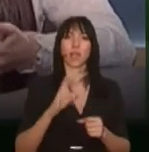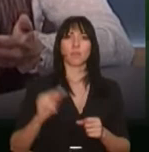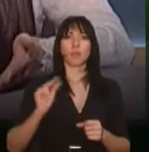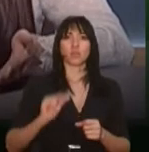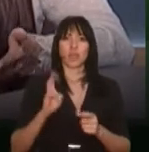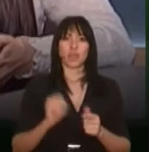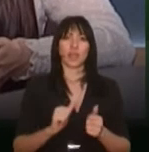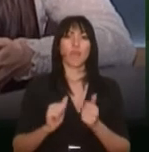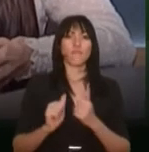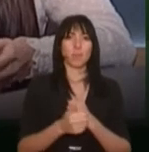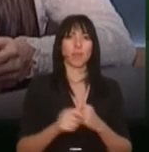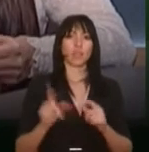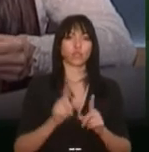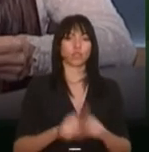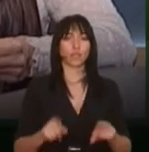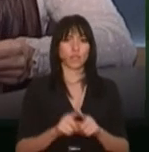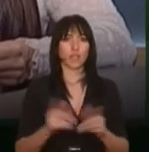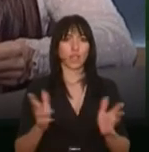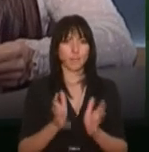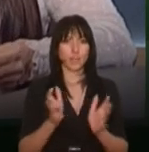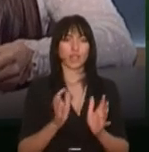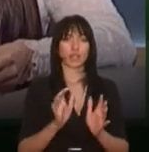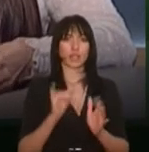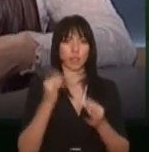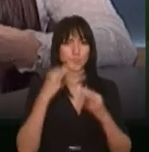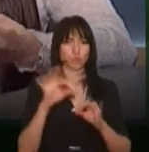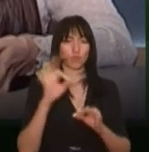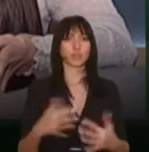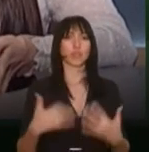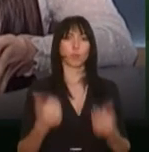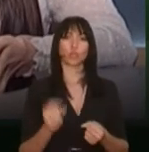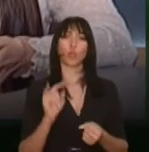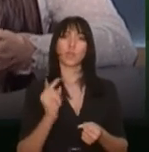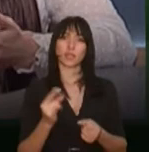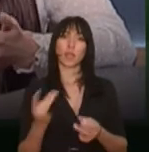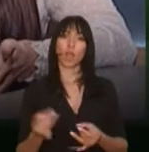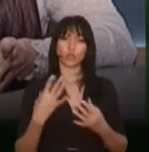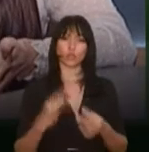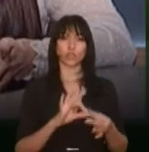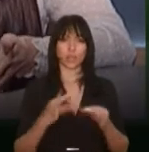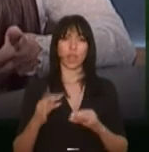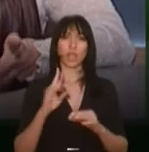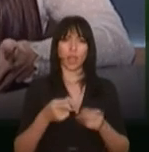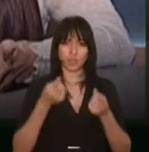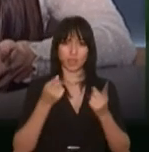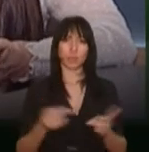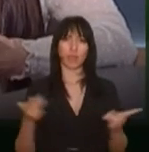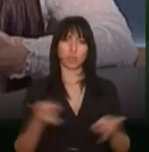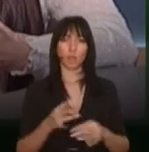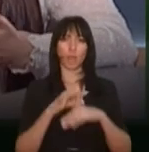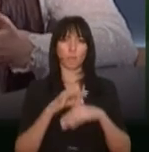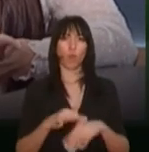випередження, аби все ж таки берегти, піклуватися про здоров'я дітей. Розкажіть, будь ласка, детальніше, як насправді має проходити